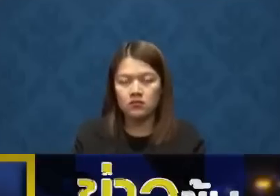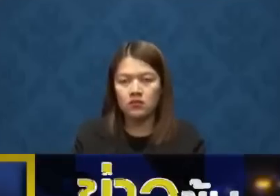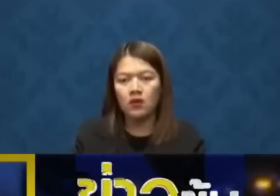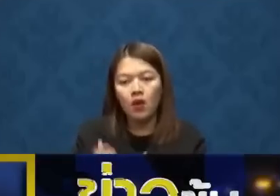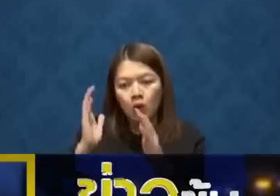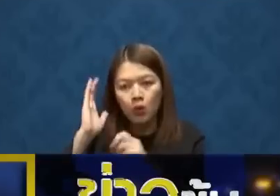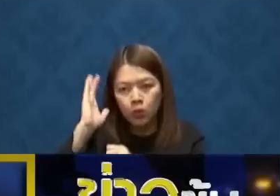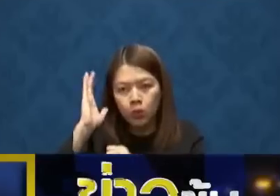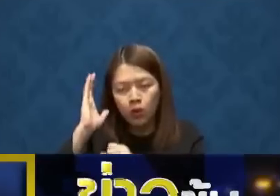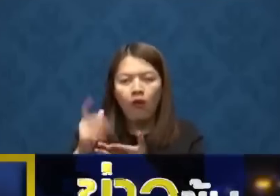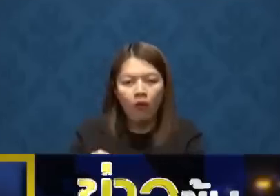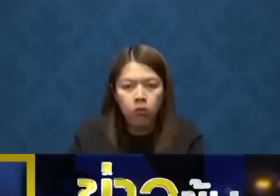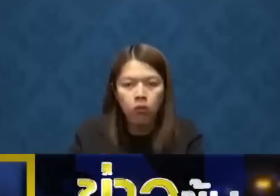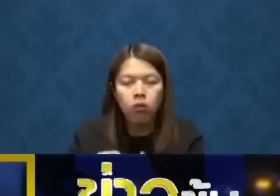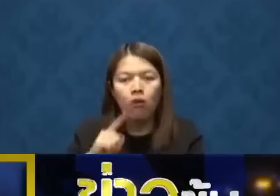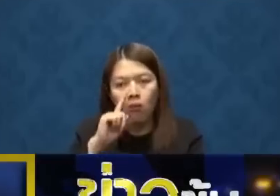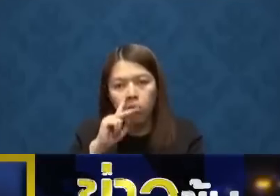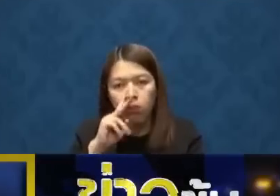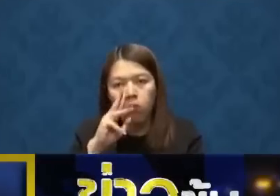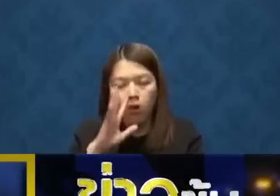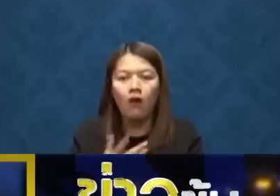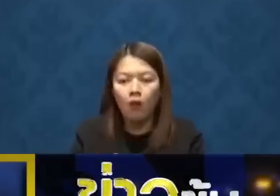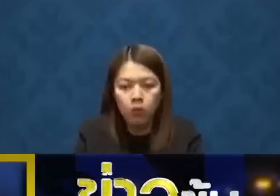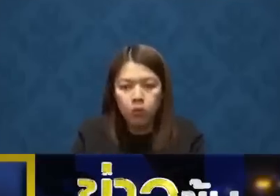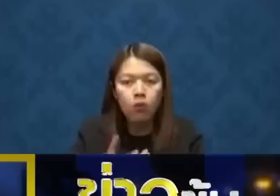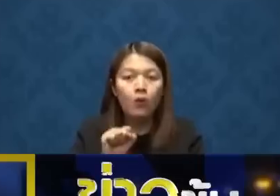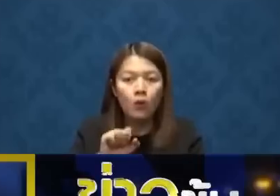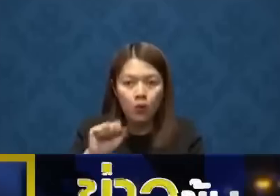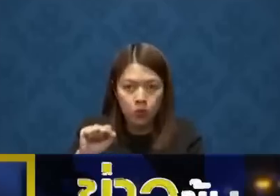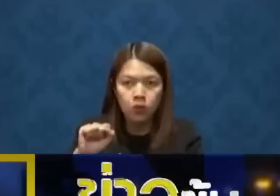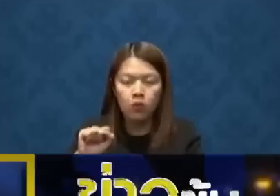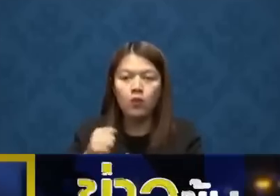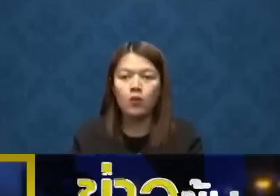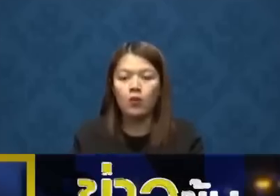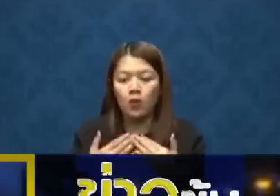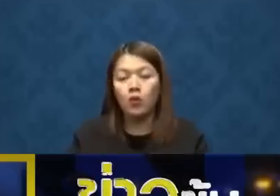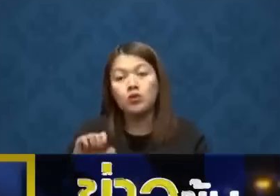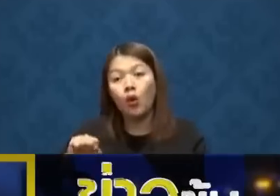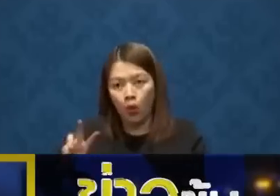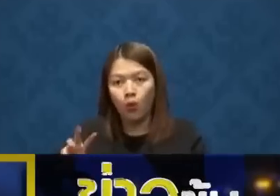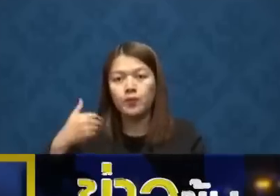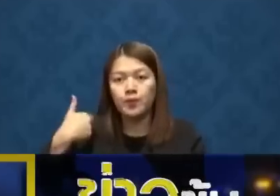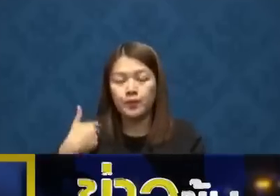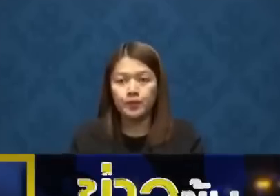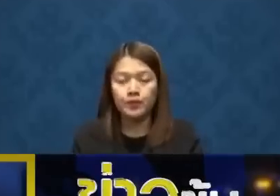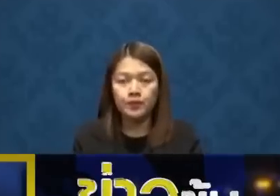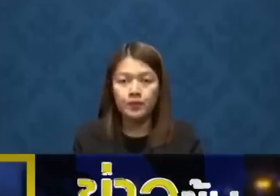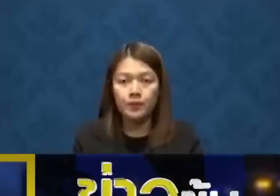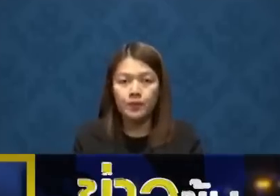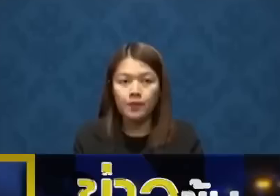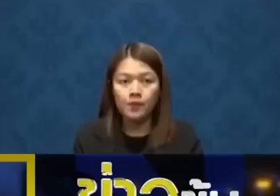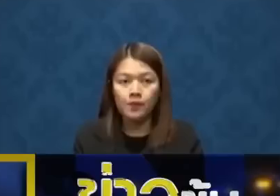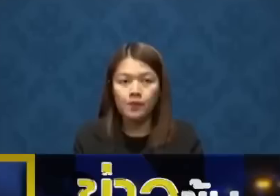ทั่งล่าสุดบทบัญญัติดังกล่าวถูกนำไปไว้ในกฎหมายและประกาศใช้เมื่อปี